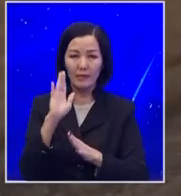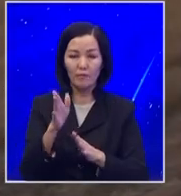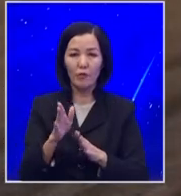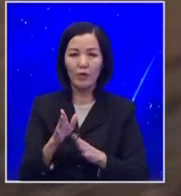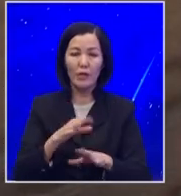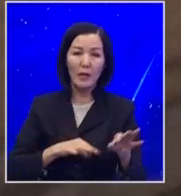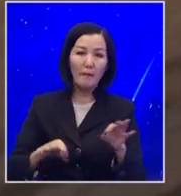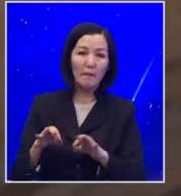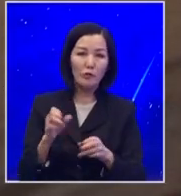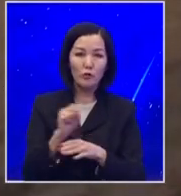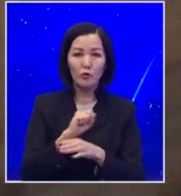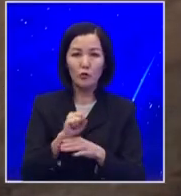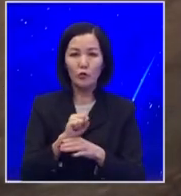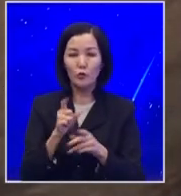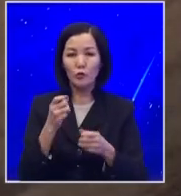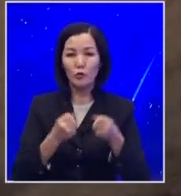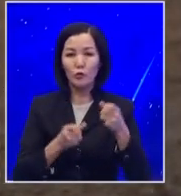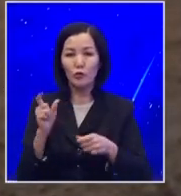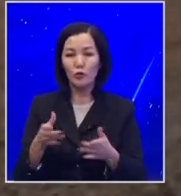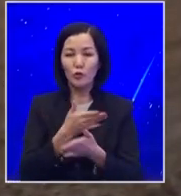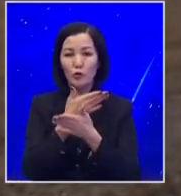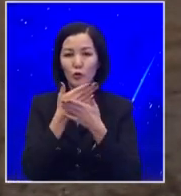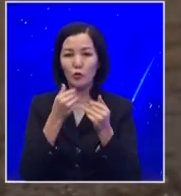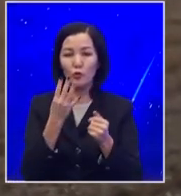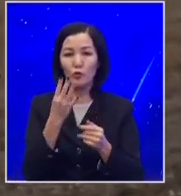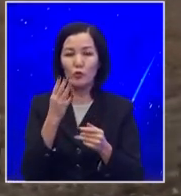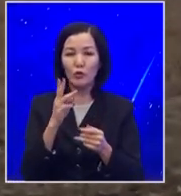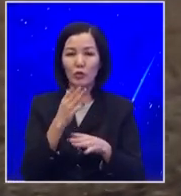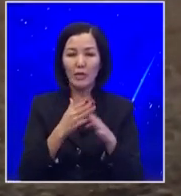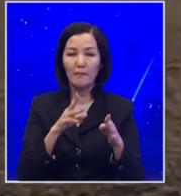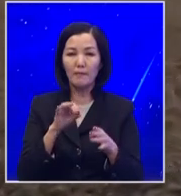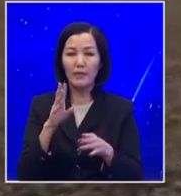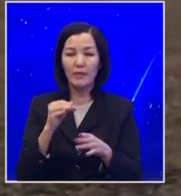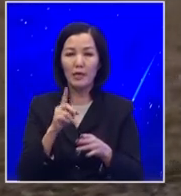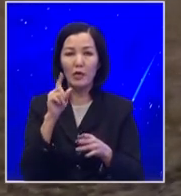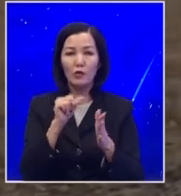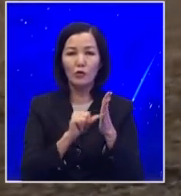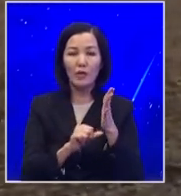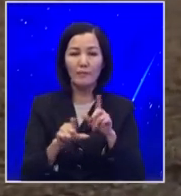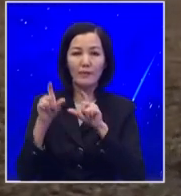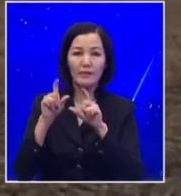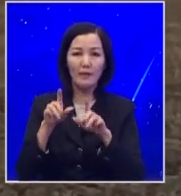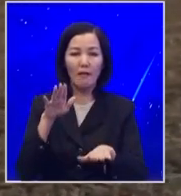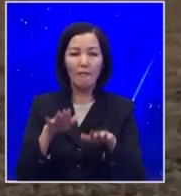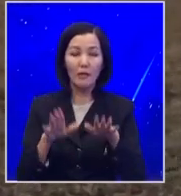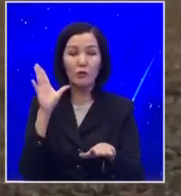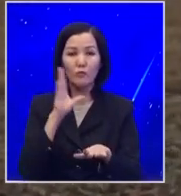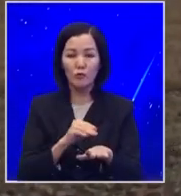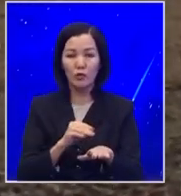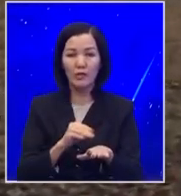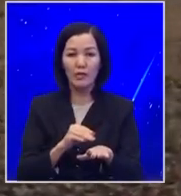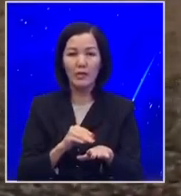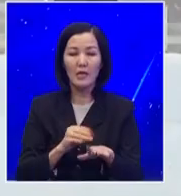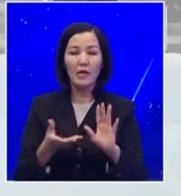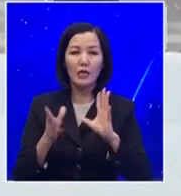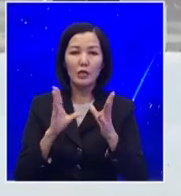Пилотсыз тікұшақ 800-850 шақырым қашықтықта 4,5 метрден астам биіктікте 160 келіге дейін жүк тасымалдай алады. Жалпы бұл